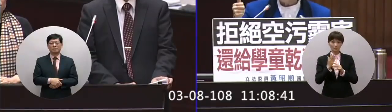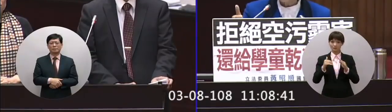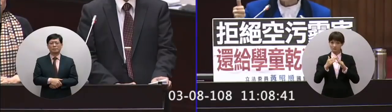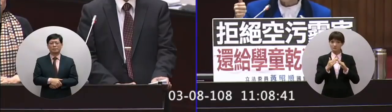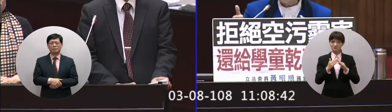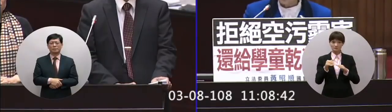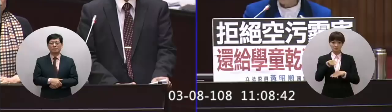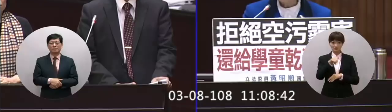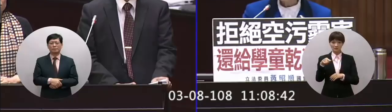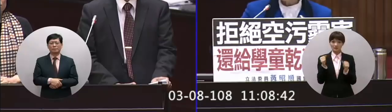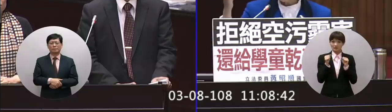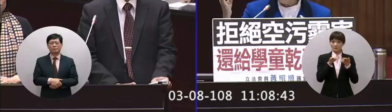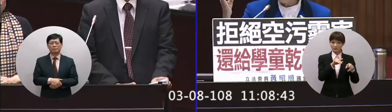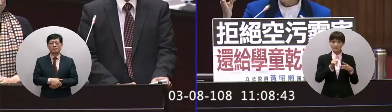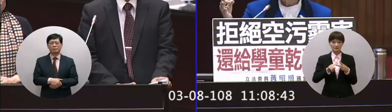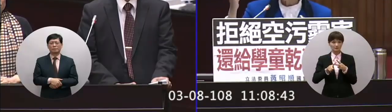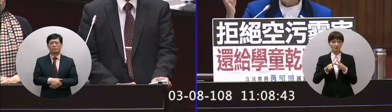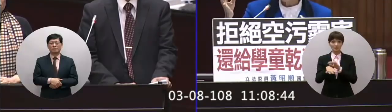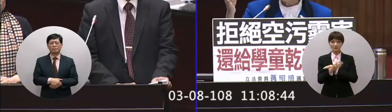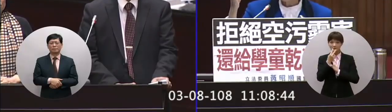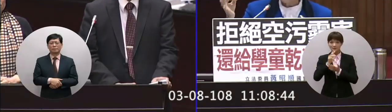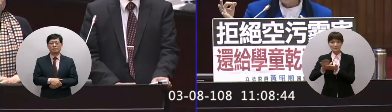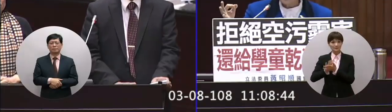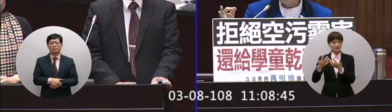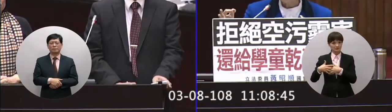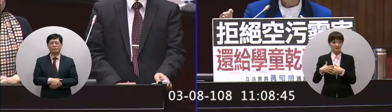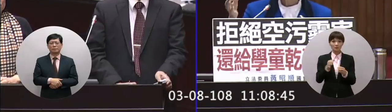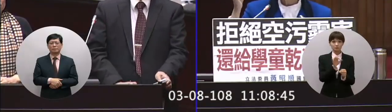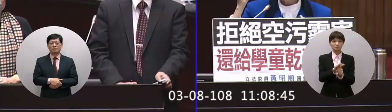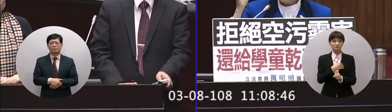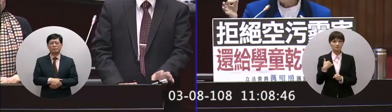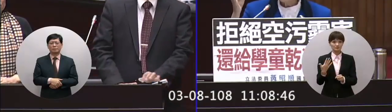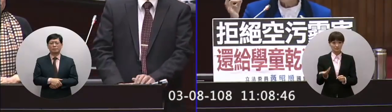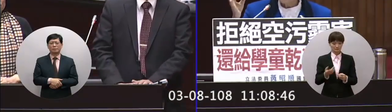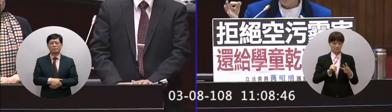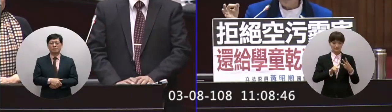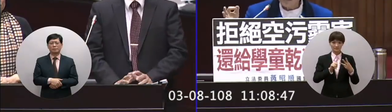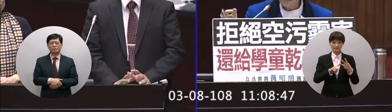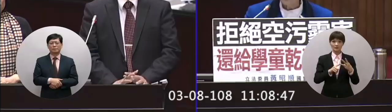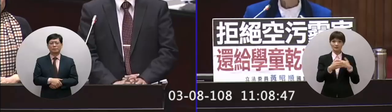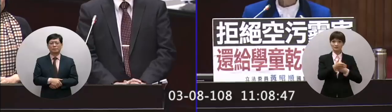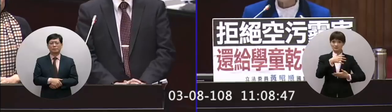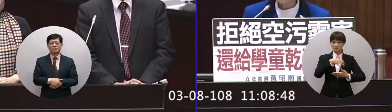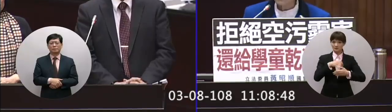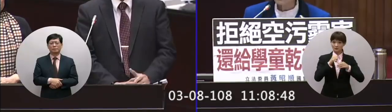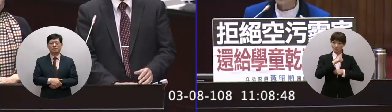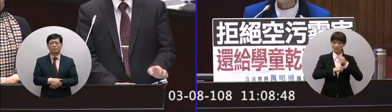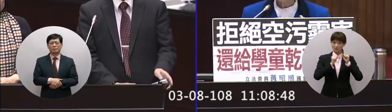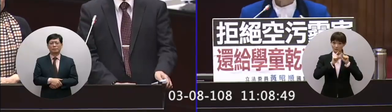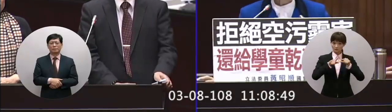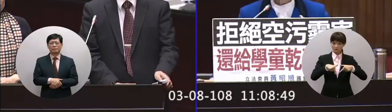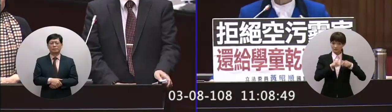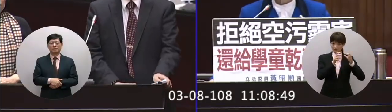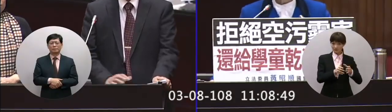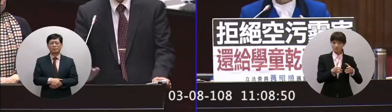机以及冷气机？第三个，给我们国中小学室内的活动中心可不可以做？你